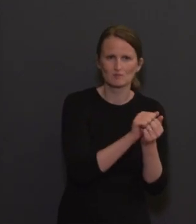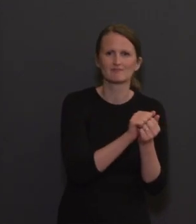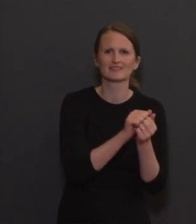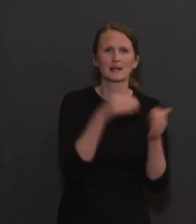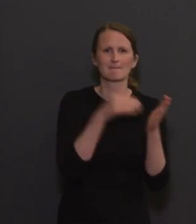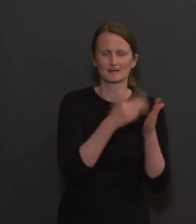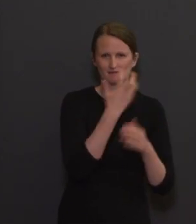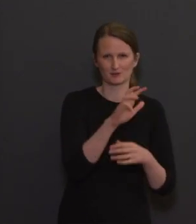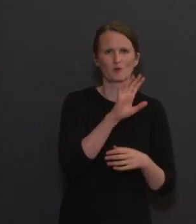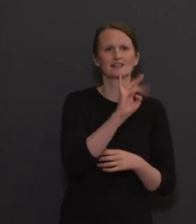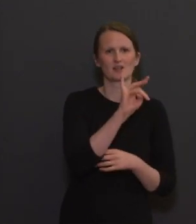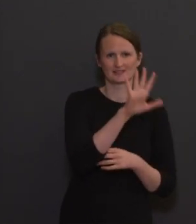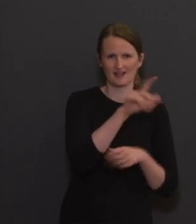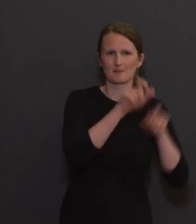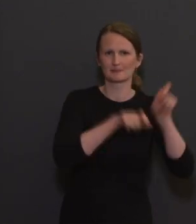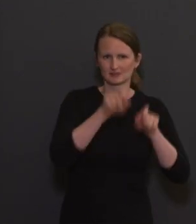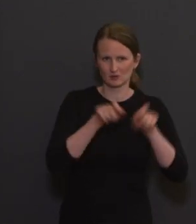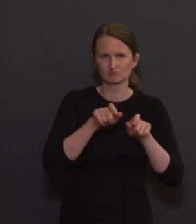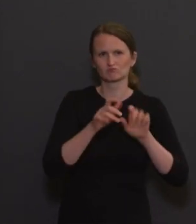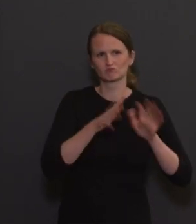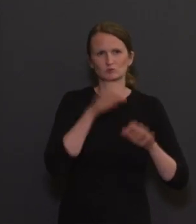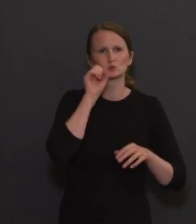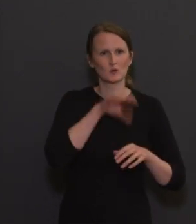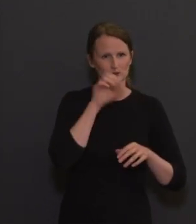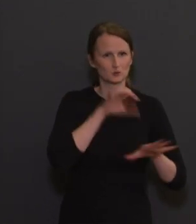nouvelles infections en moyenne par jour.